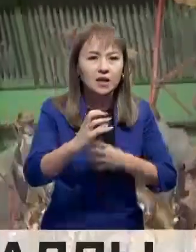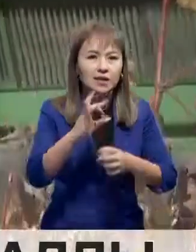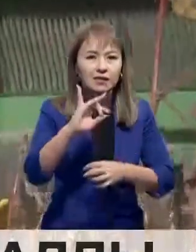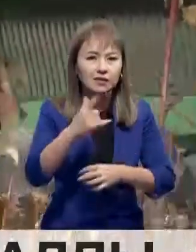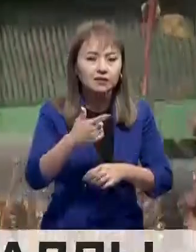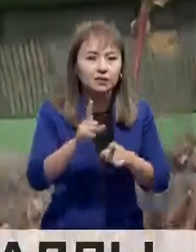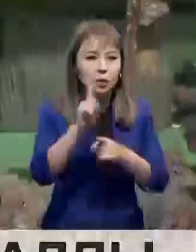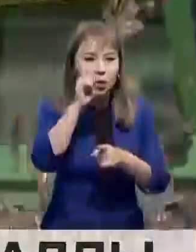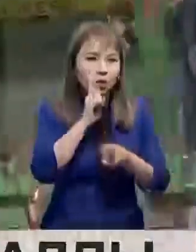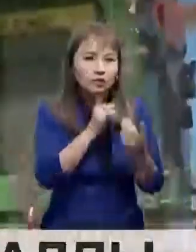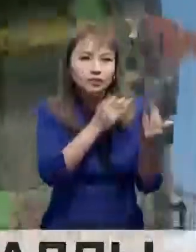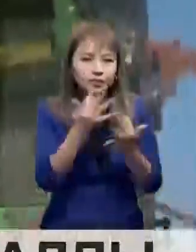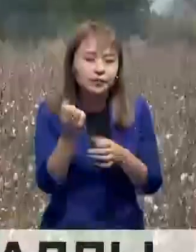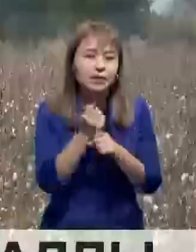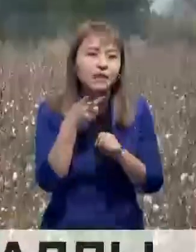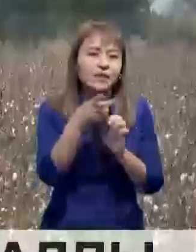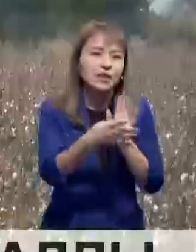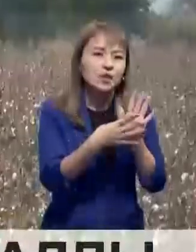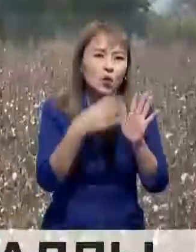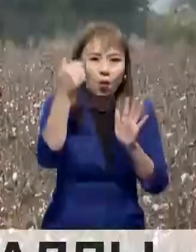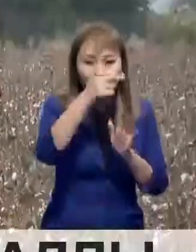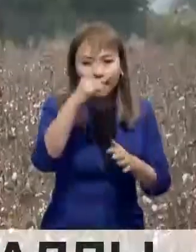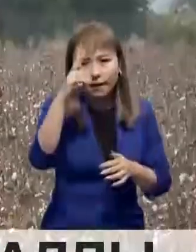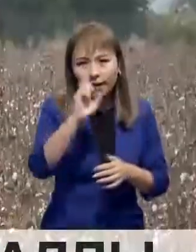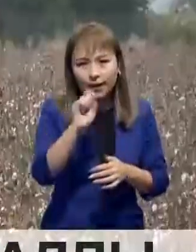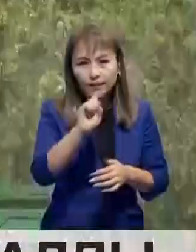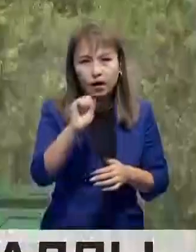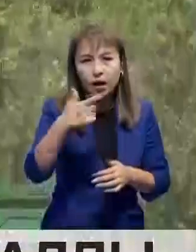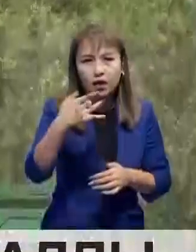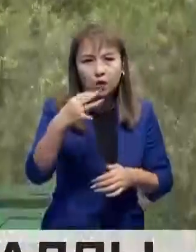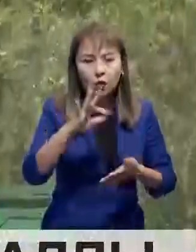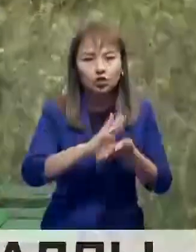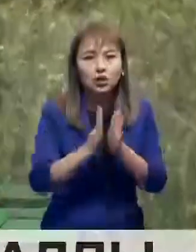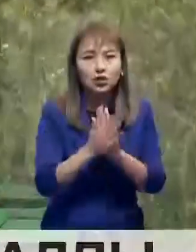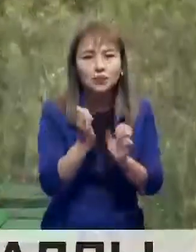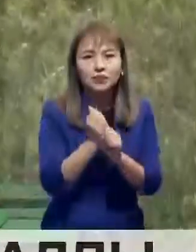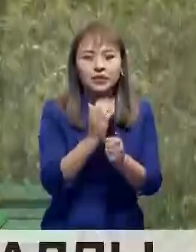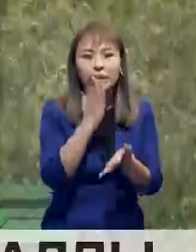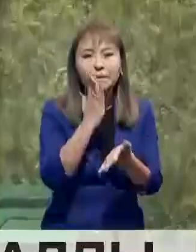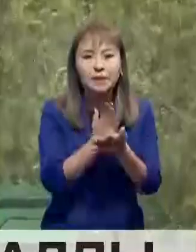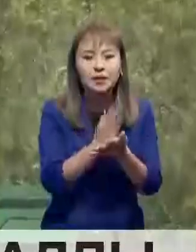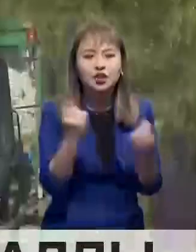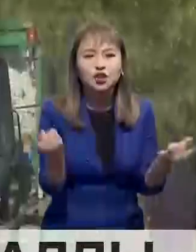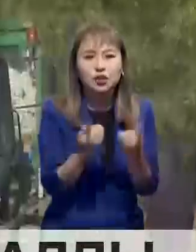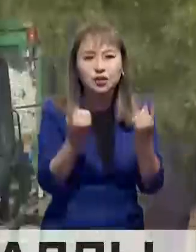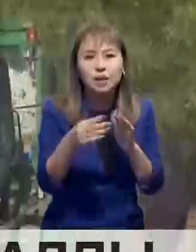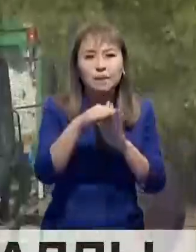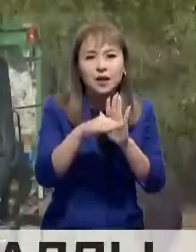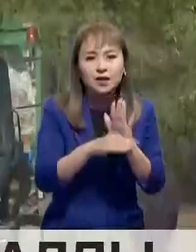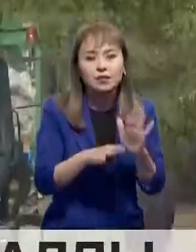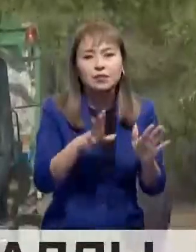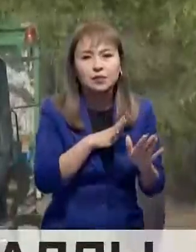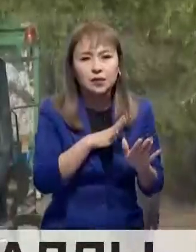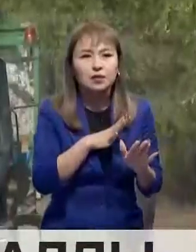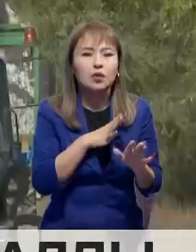тартымды. Шаруа қожалық иелері 2009 жылдан бері Қазагро қаржы ұйымымен тиімді шарт жасасып келеді. Нәтижесінде жеңілдетілген бағдарламаны пайдаланып,